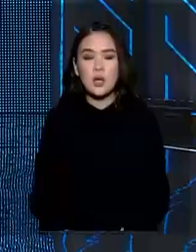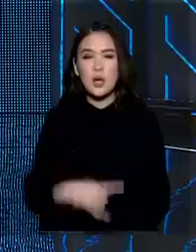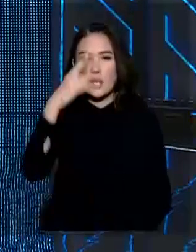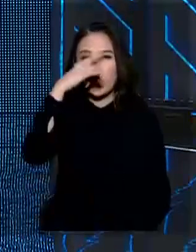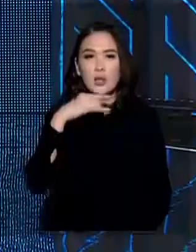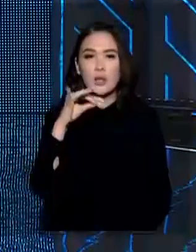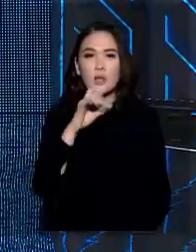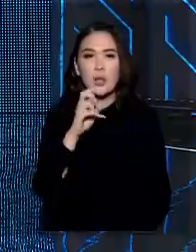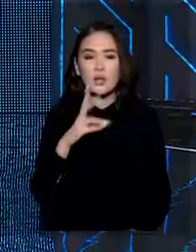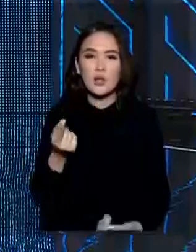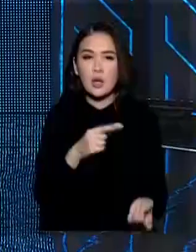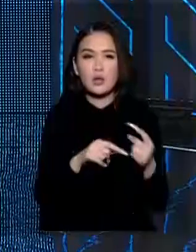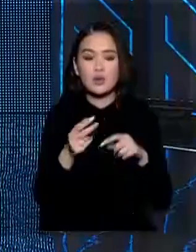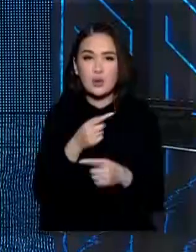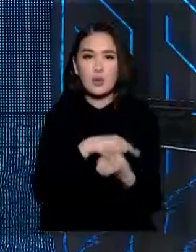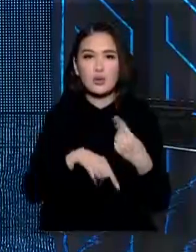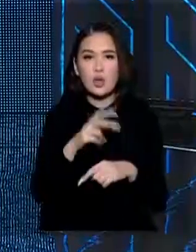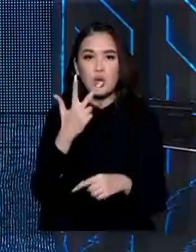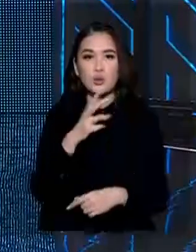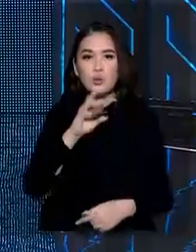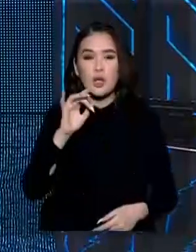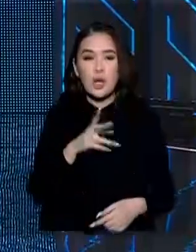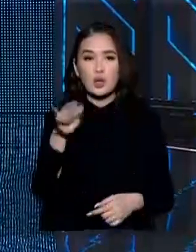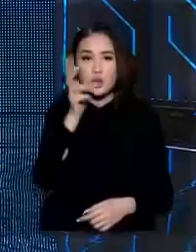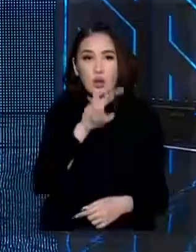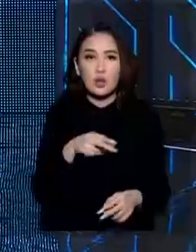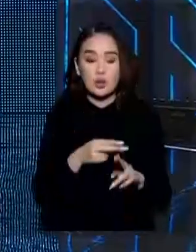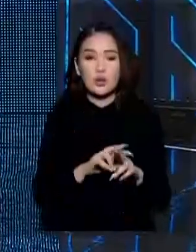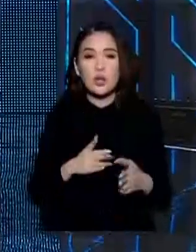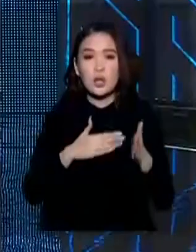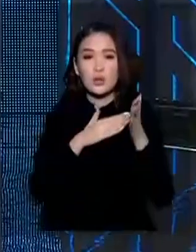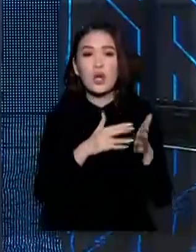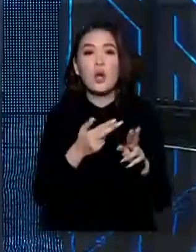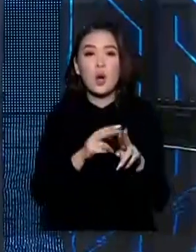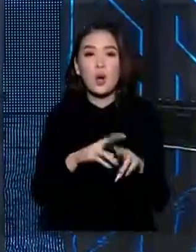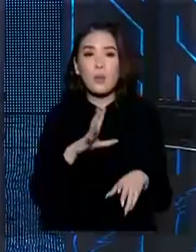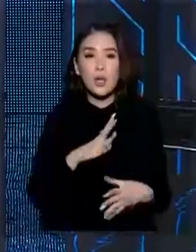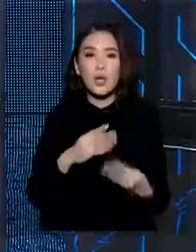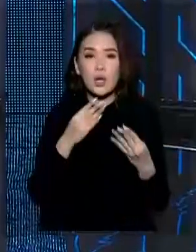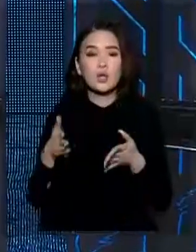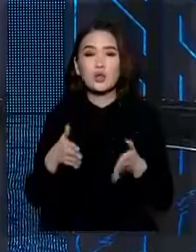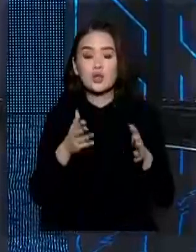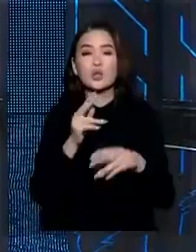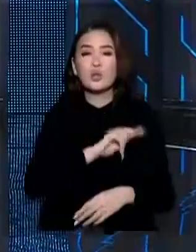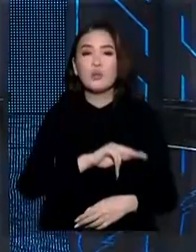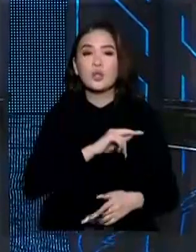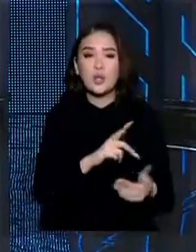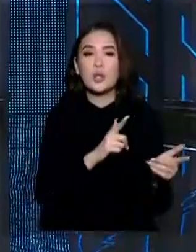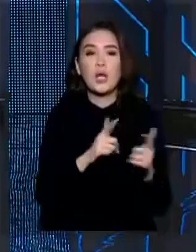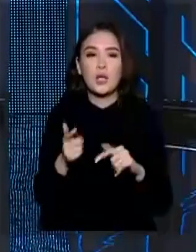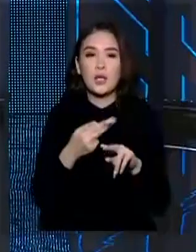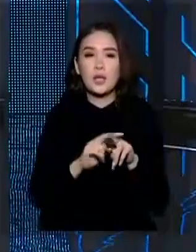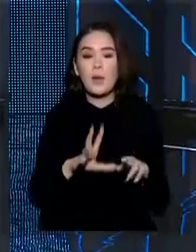Қазақстан мен Иран арадағы сауда айналымын 3 миллиард долларға жеткізуге ниетті. Қос тарапта бұл бағытта жұмыс істеуге дайын. Бұл